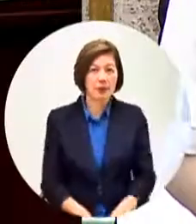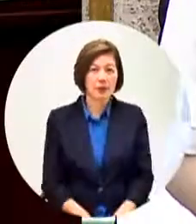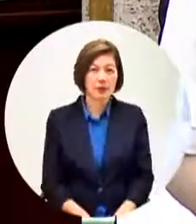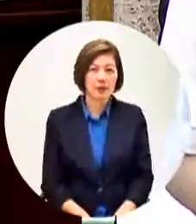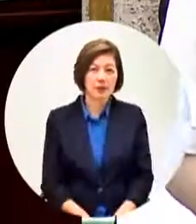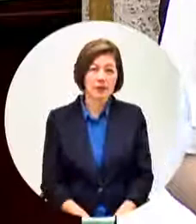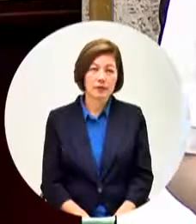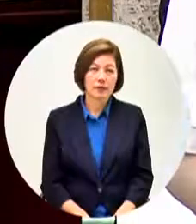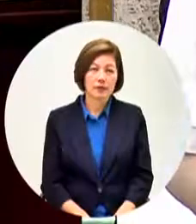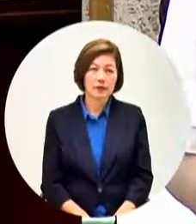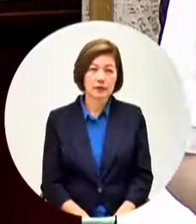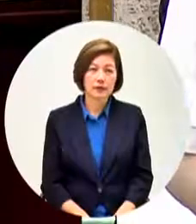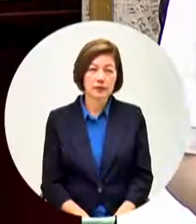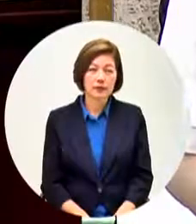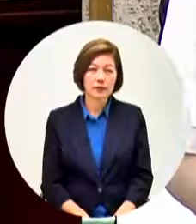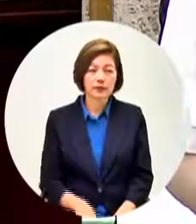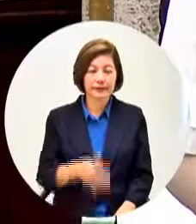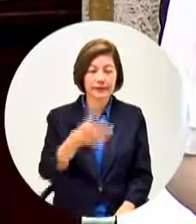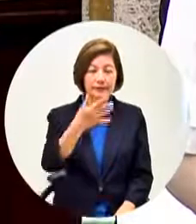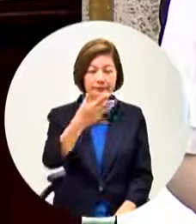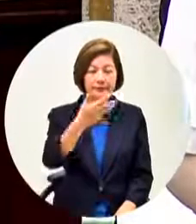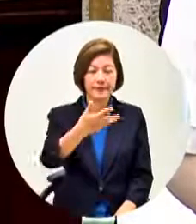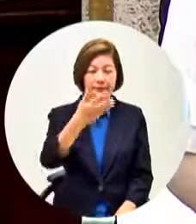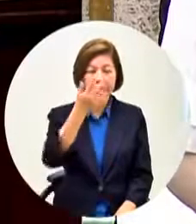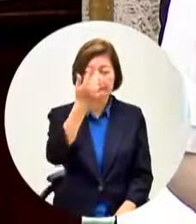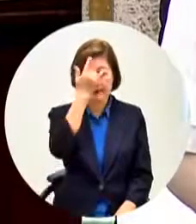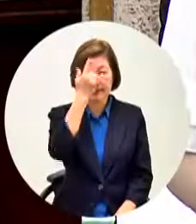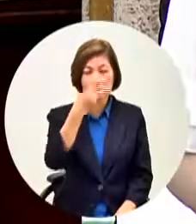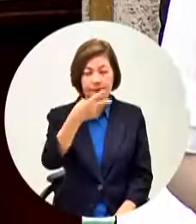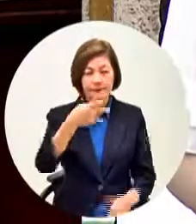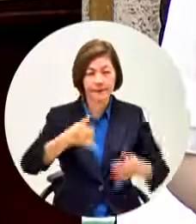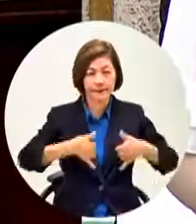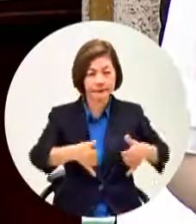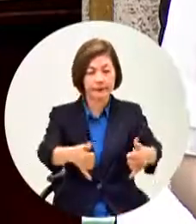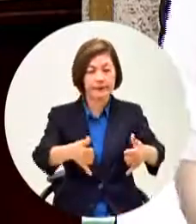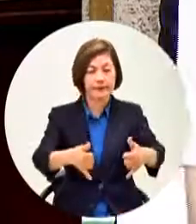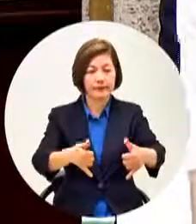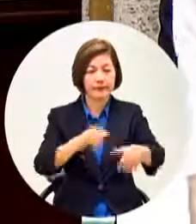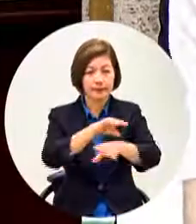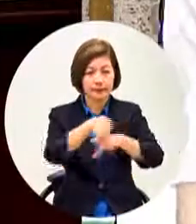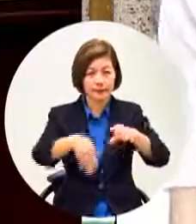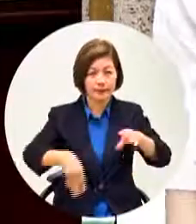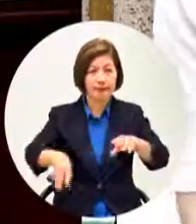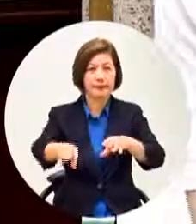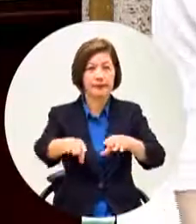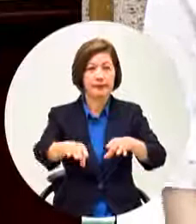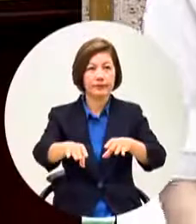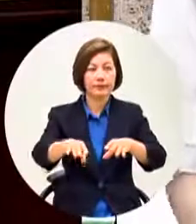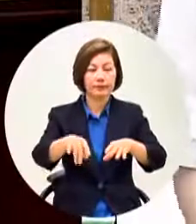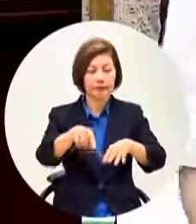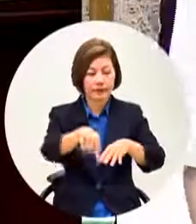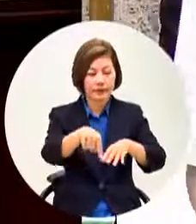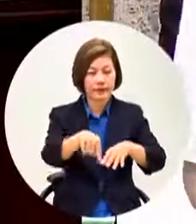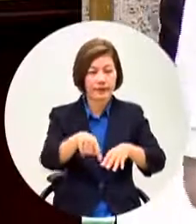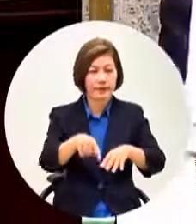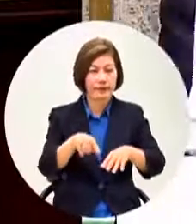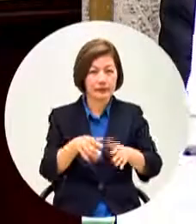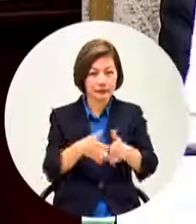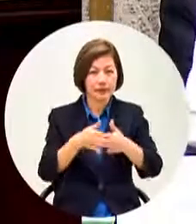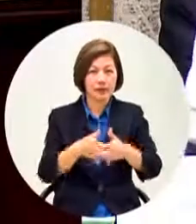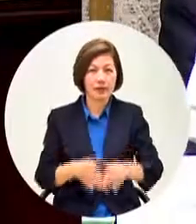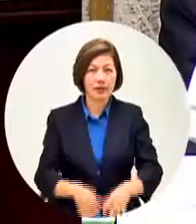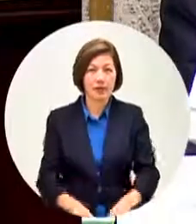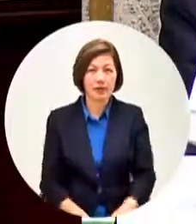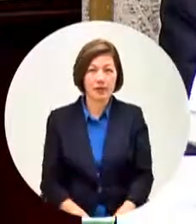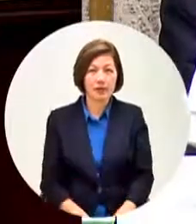这个八德二路要搁做一个交流道来，啊，到阵的进度 这个计划其实我们也完成可